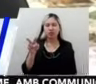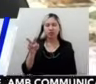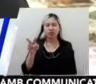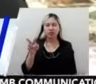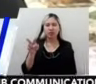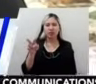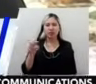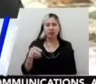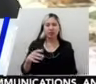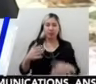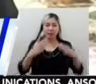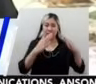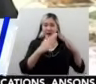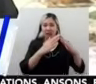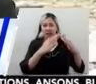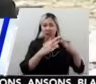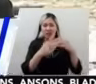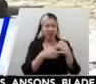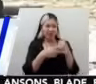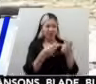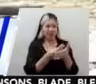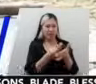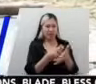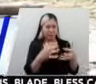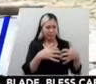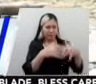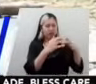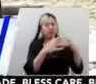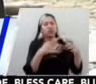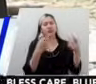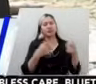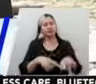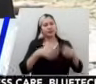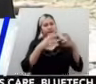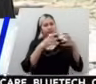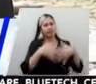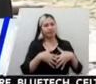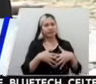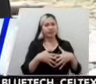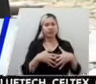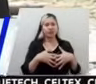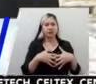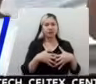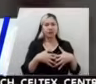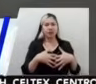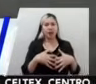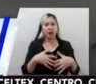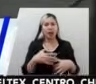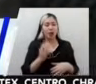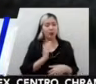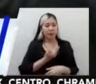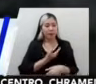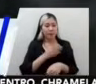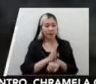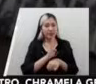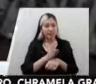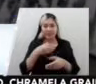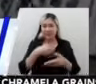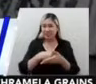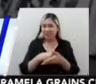unti-unti namin pinundar. Yun nga po yung nangyari. Nanood po siya ng buo. May ilang negosyo po namin ma'am, nasa loob po ng rip.